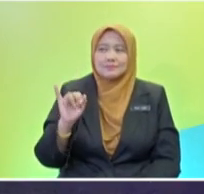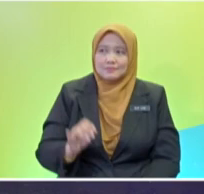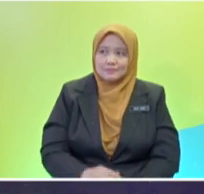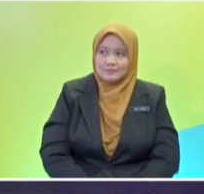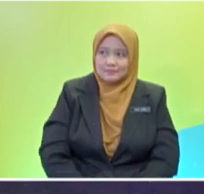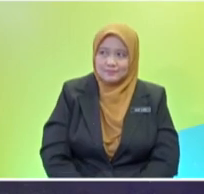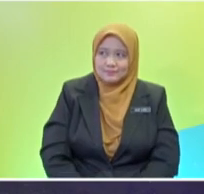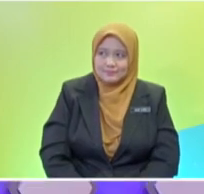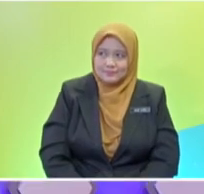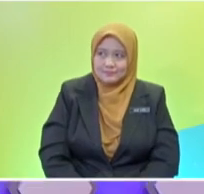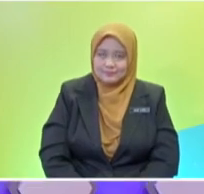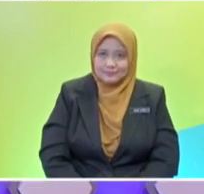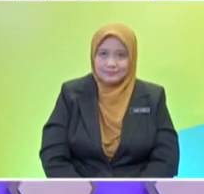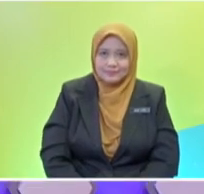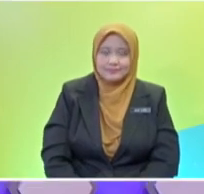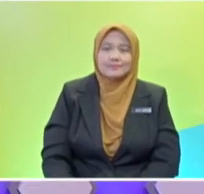adalah